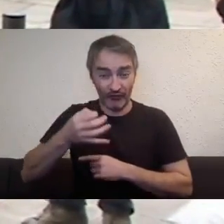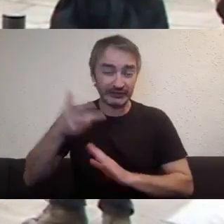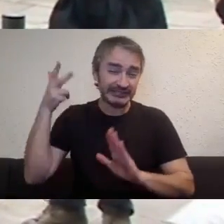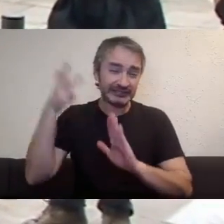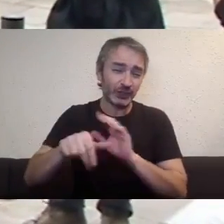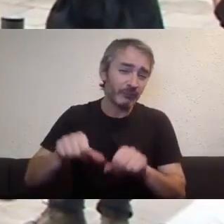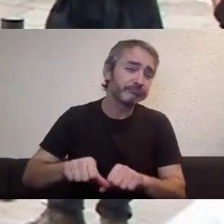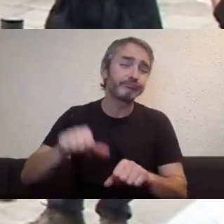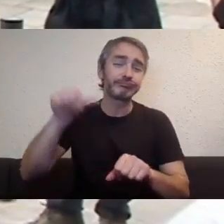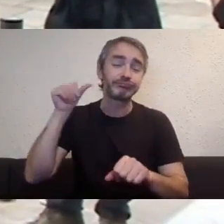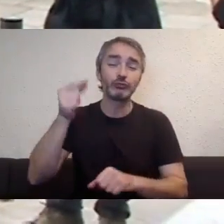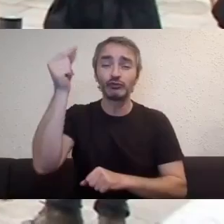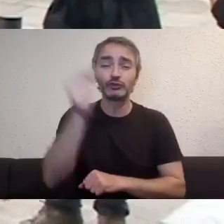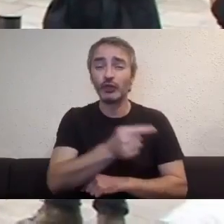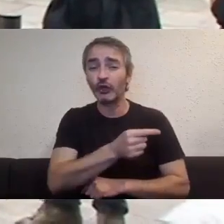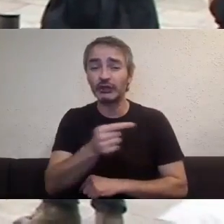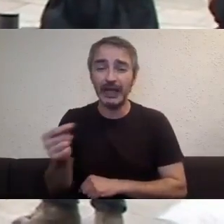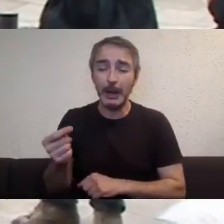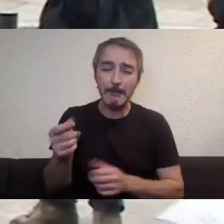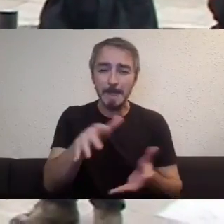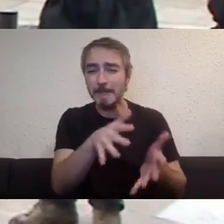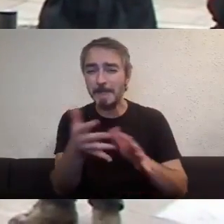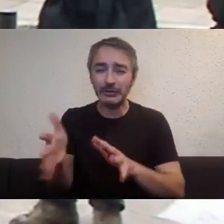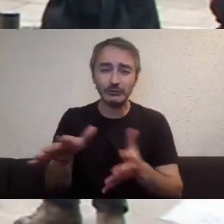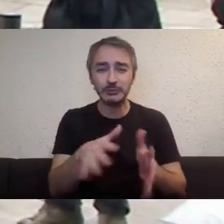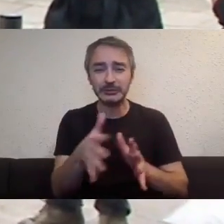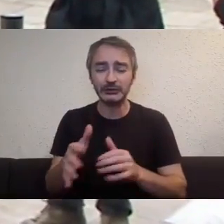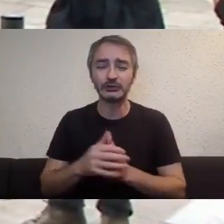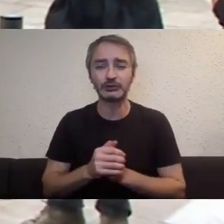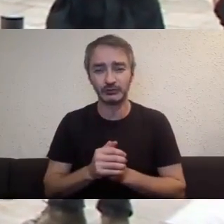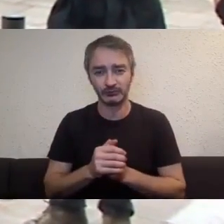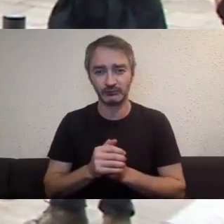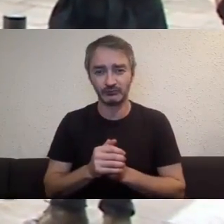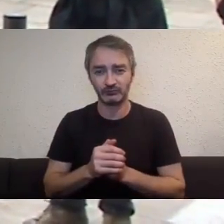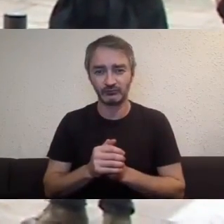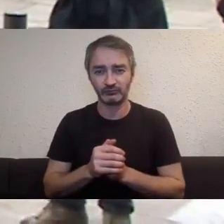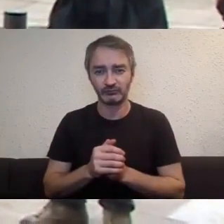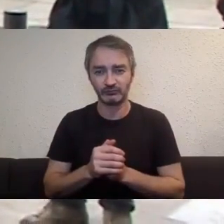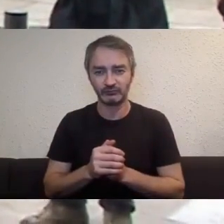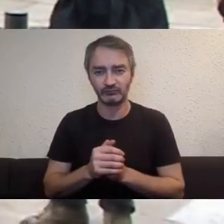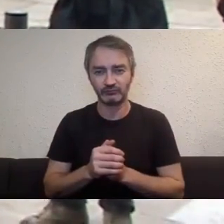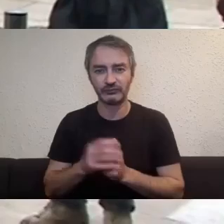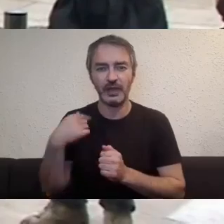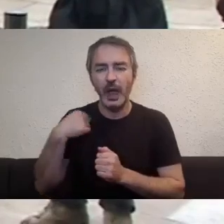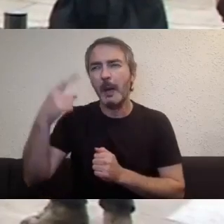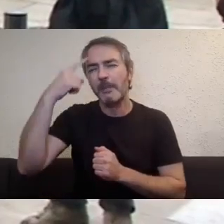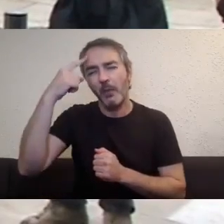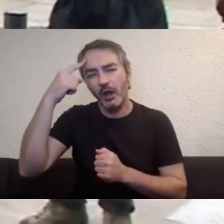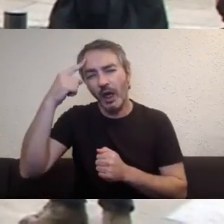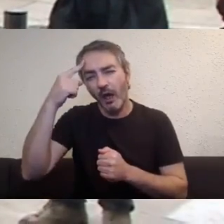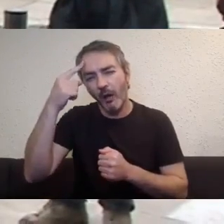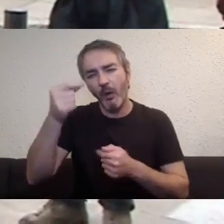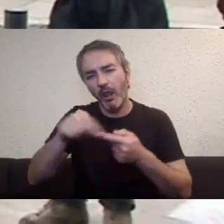històricament, hem calculat aproximadament hi devien haver, bueno, hem recordat així de